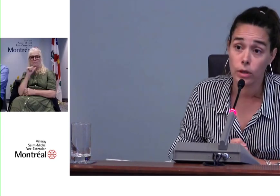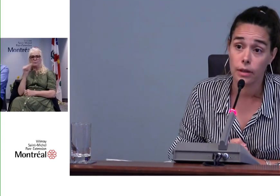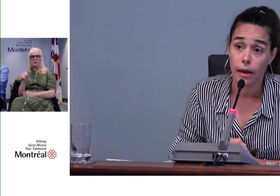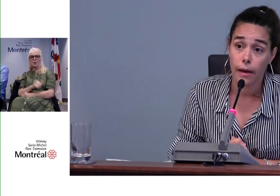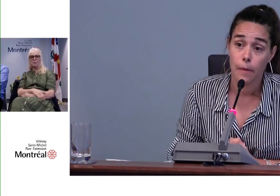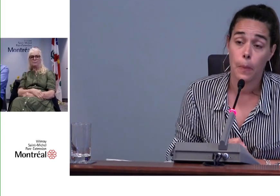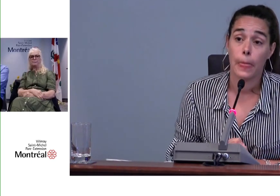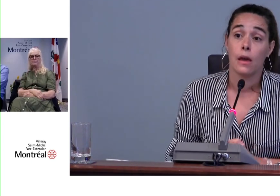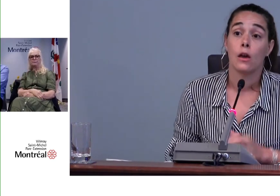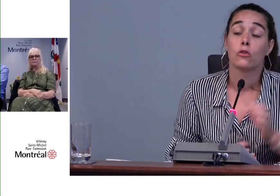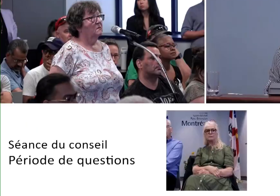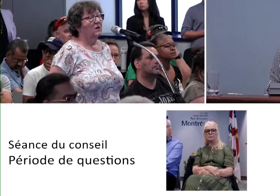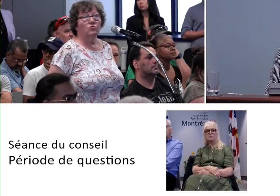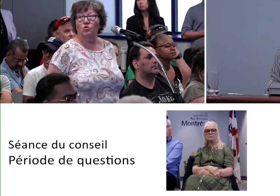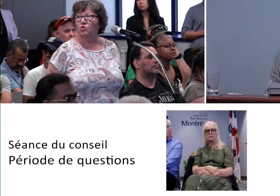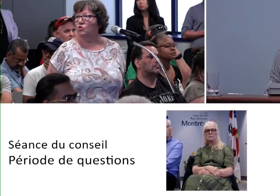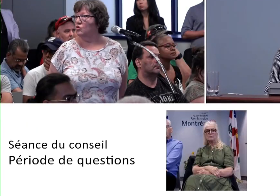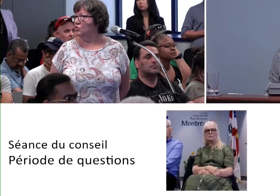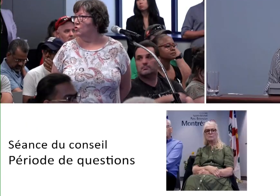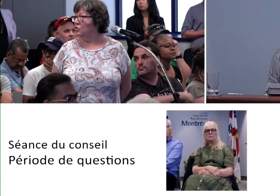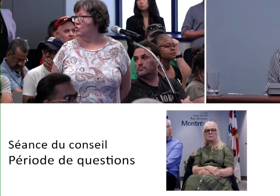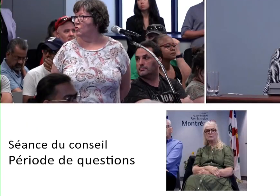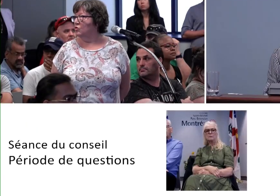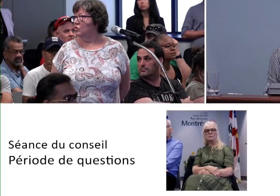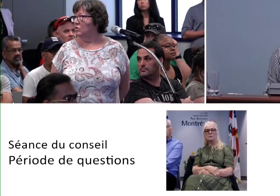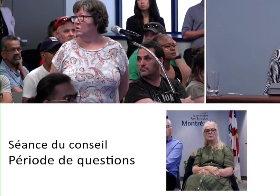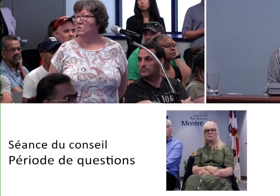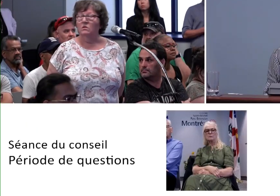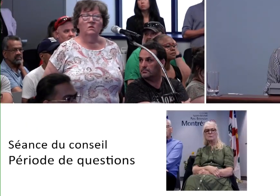sécuritaire donc nous